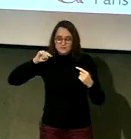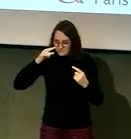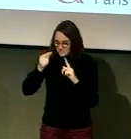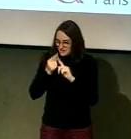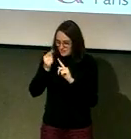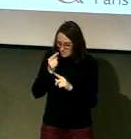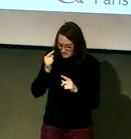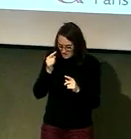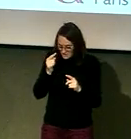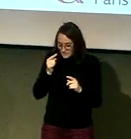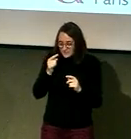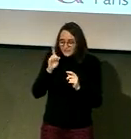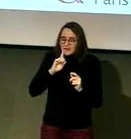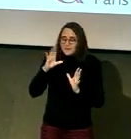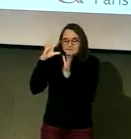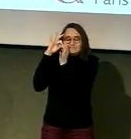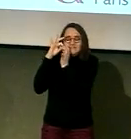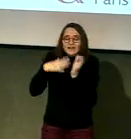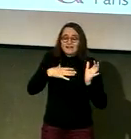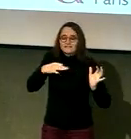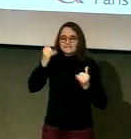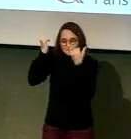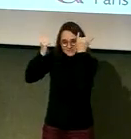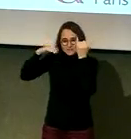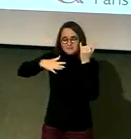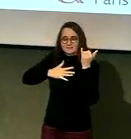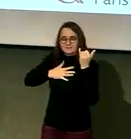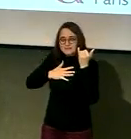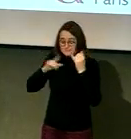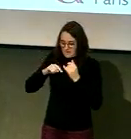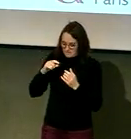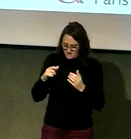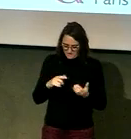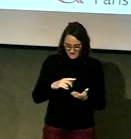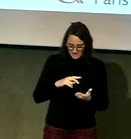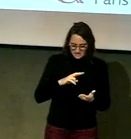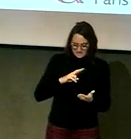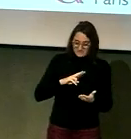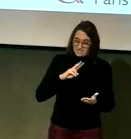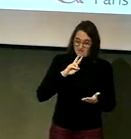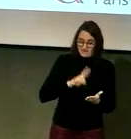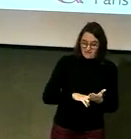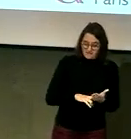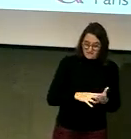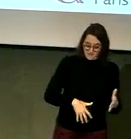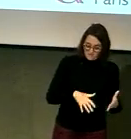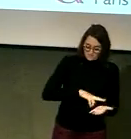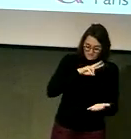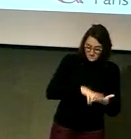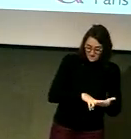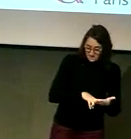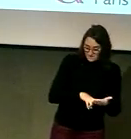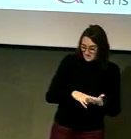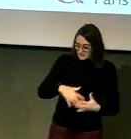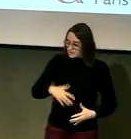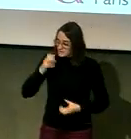son fils imaginaire. Et des fois, il y a un décalage entre l'attitude, la grossesse réelle et